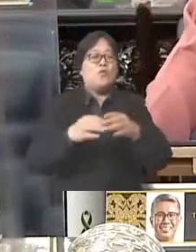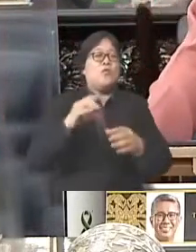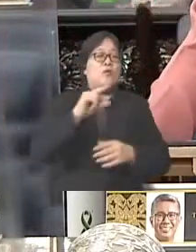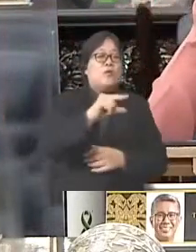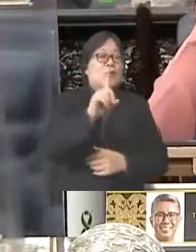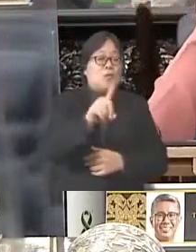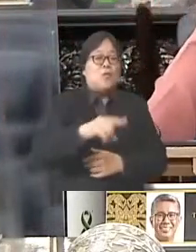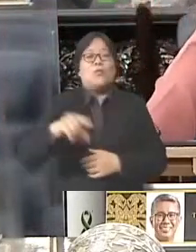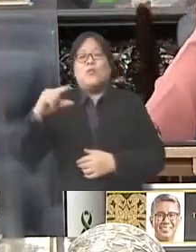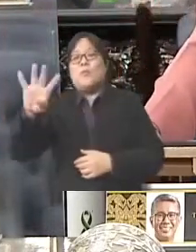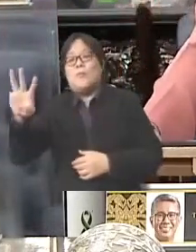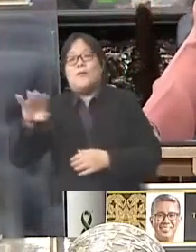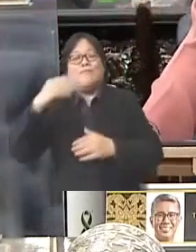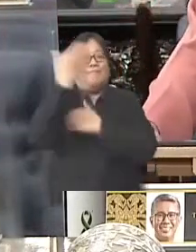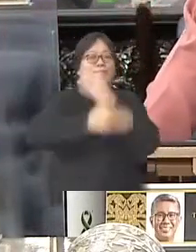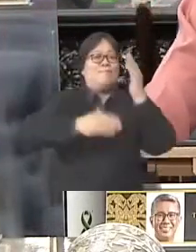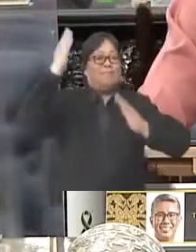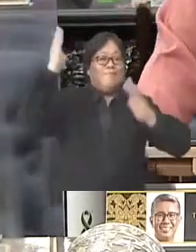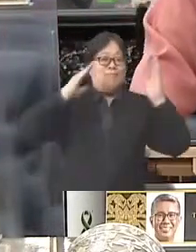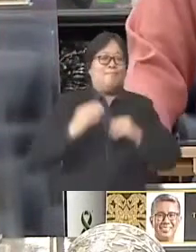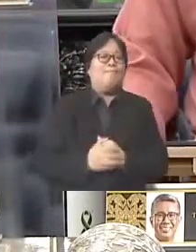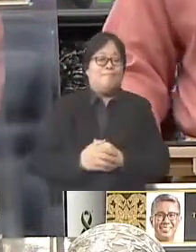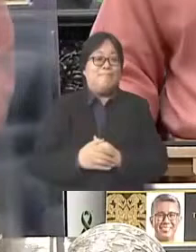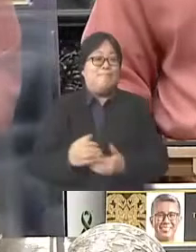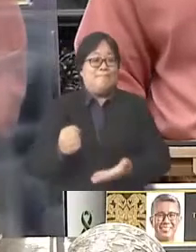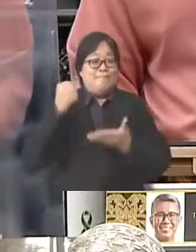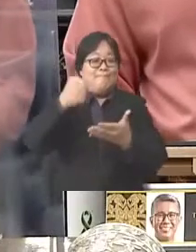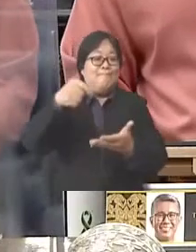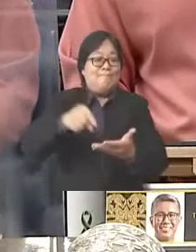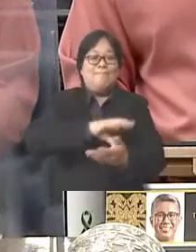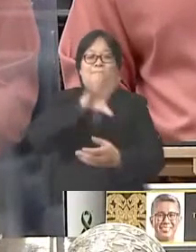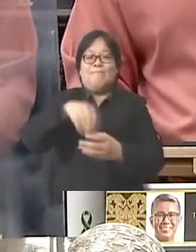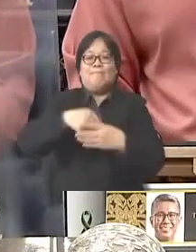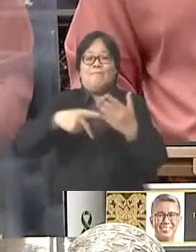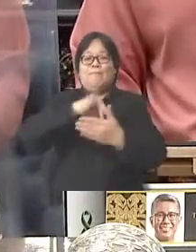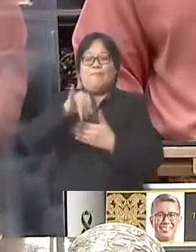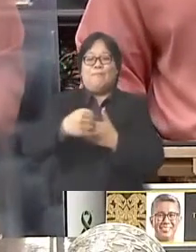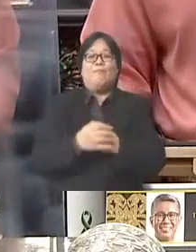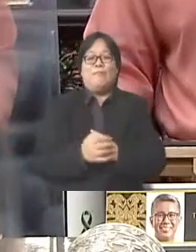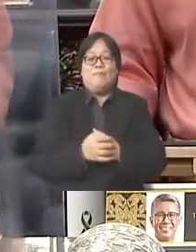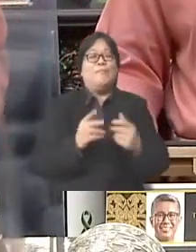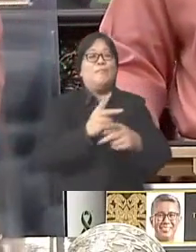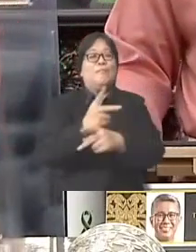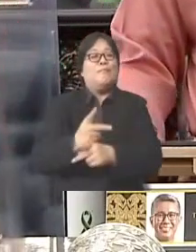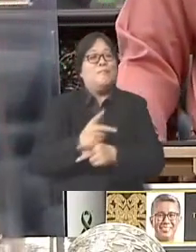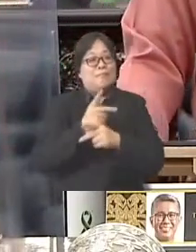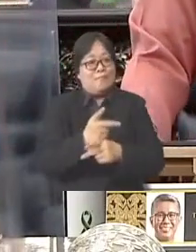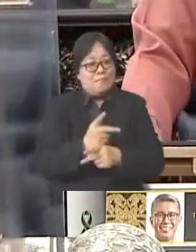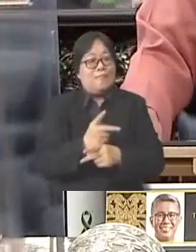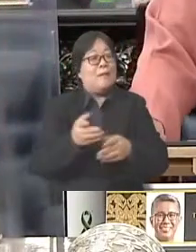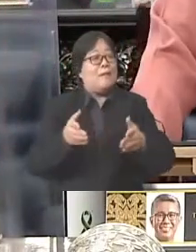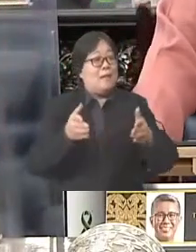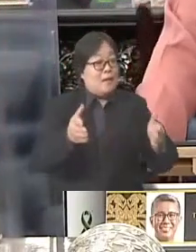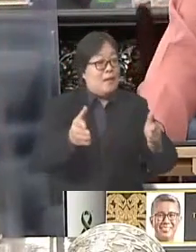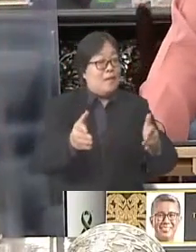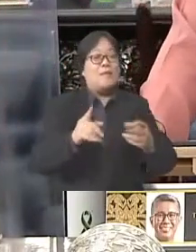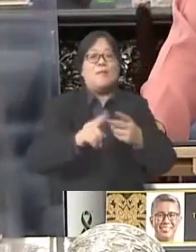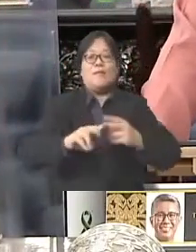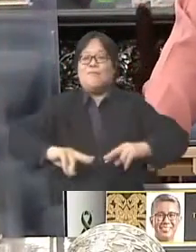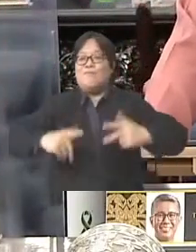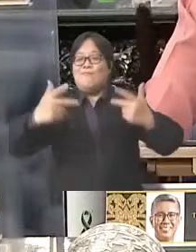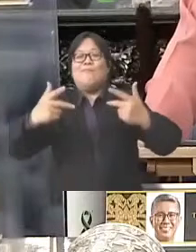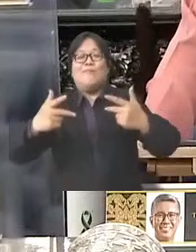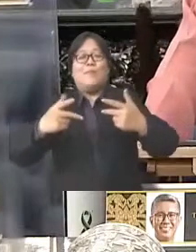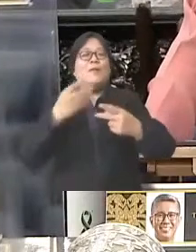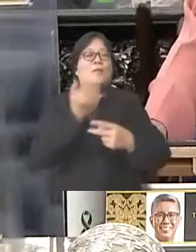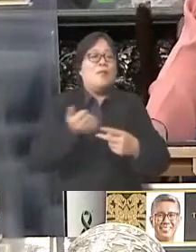J1 keji 4 diseluruh negara peruntukan ini antaranya melibatkan projection lens proyek selenggara jalan baik